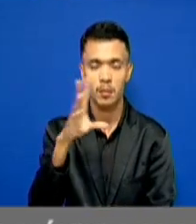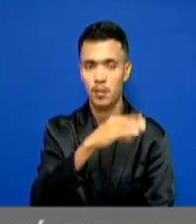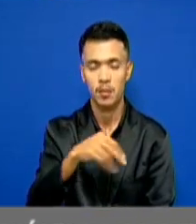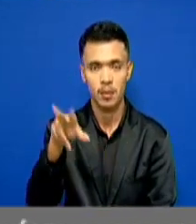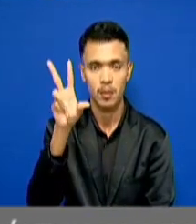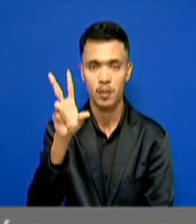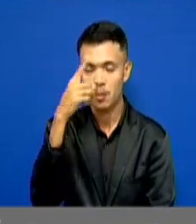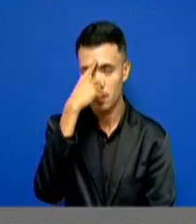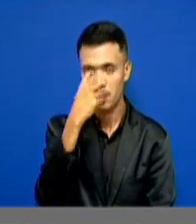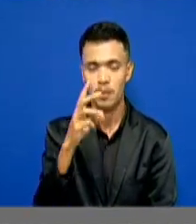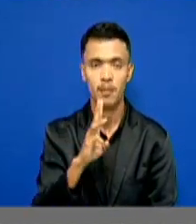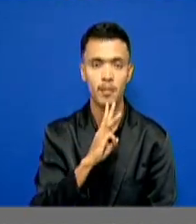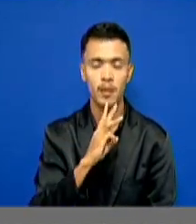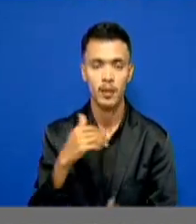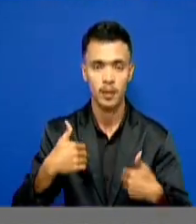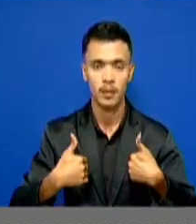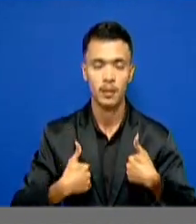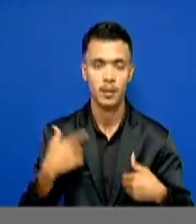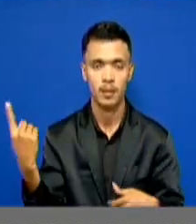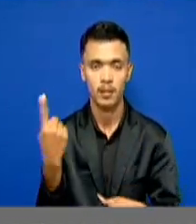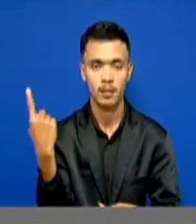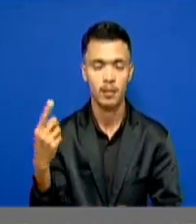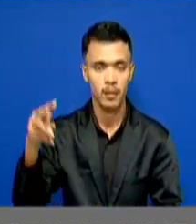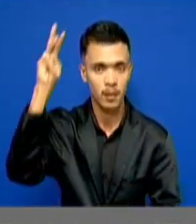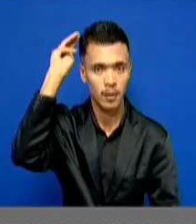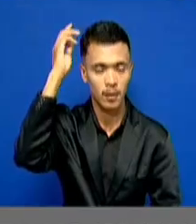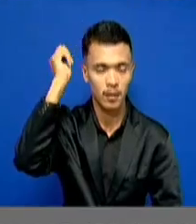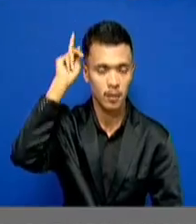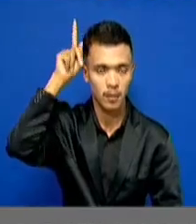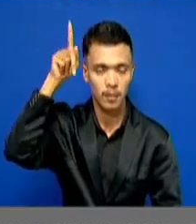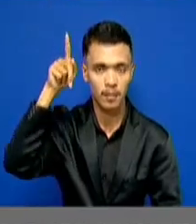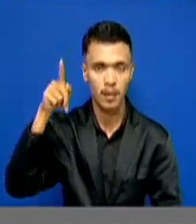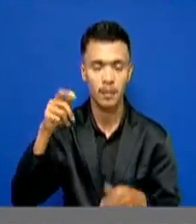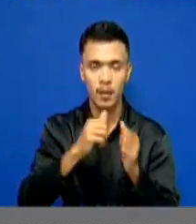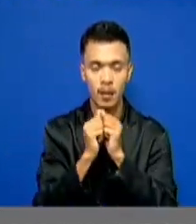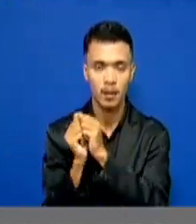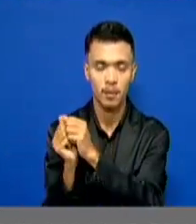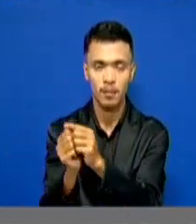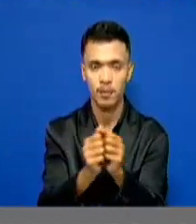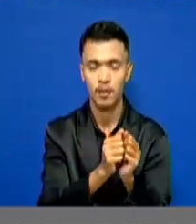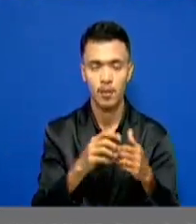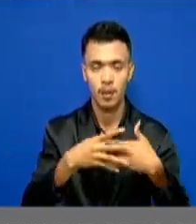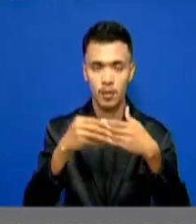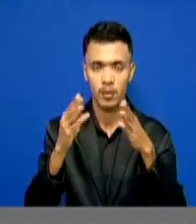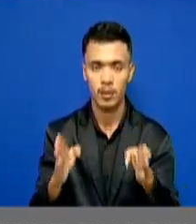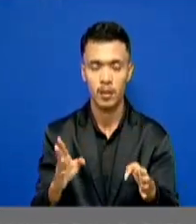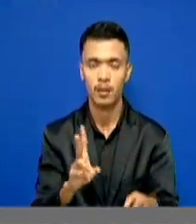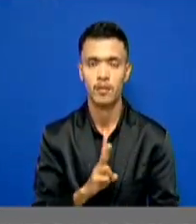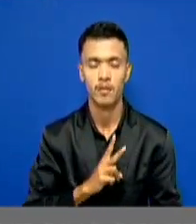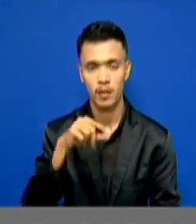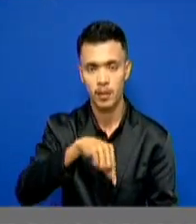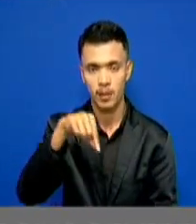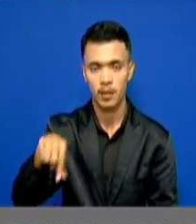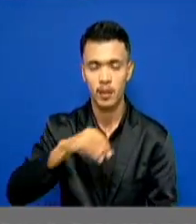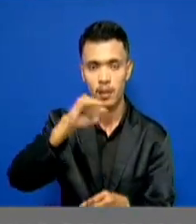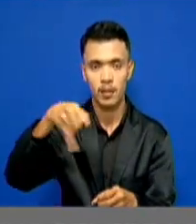be hel de alende ne ministro agricultura pecuaria pesca no floresta hamutu ko autoridade vikeke inclui